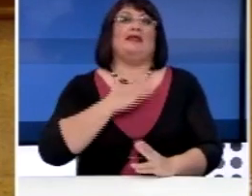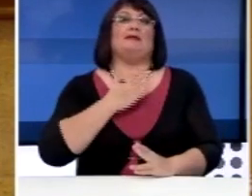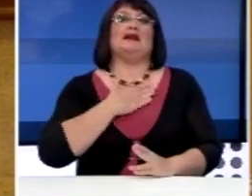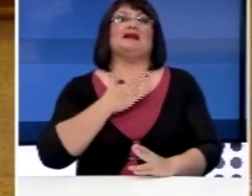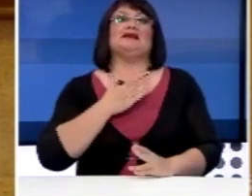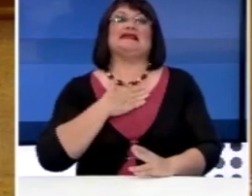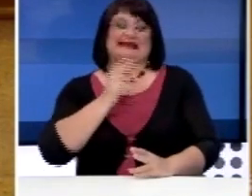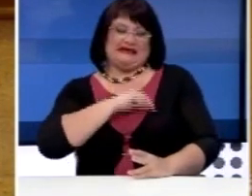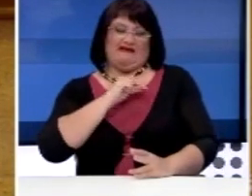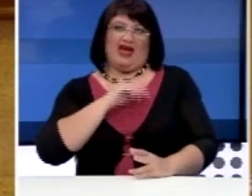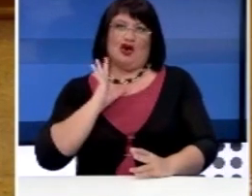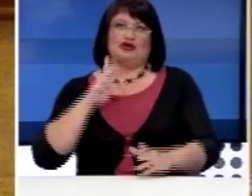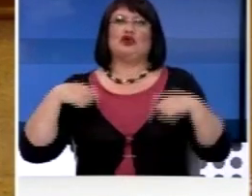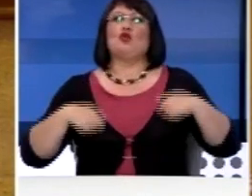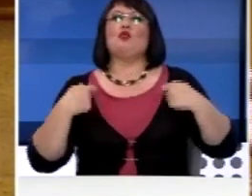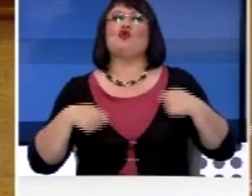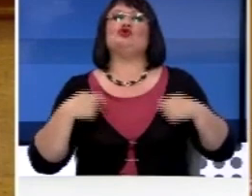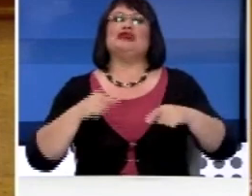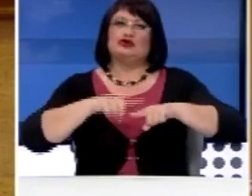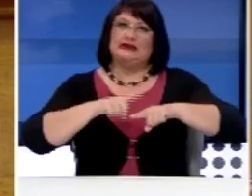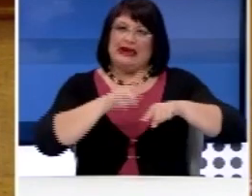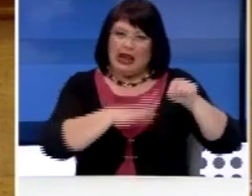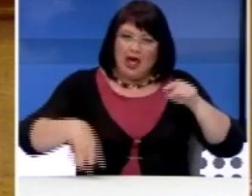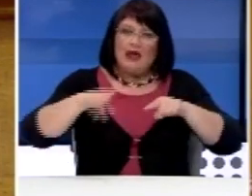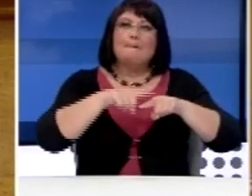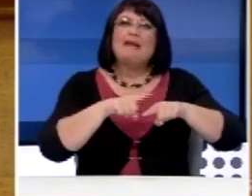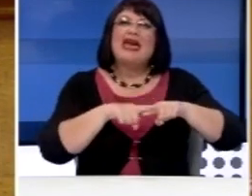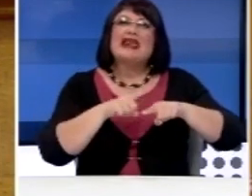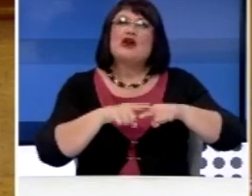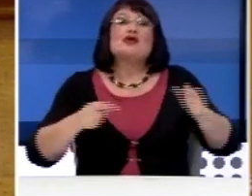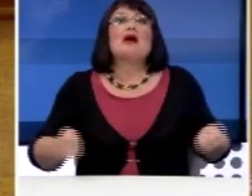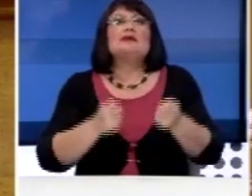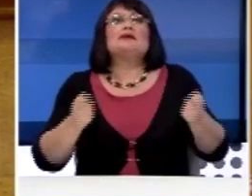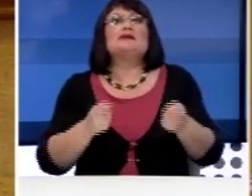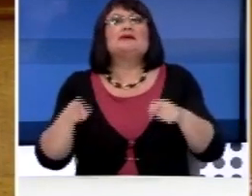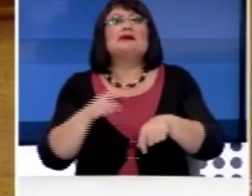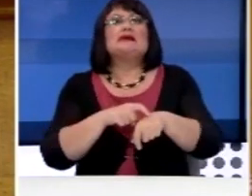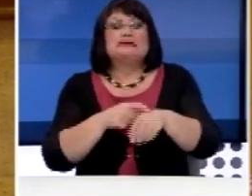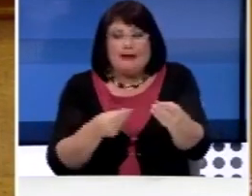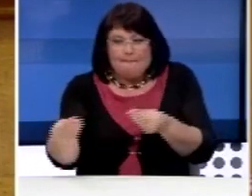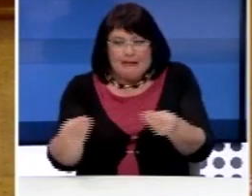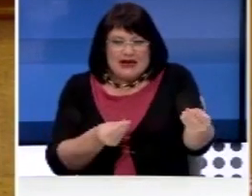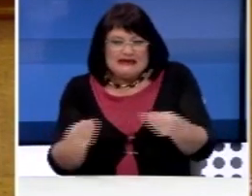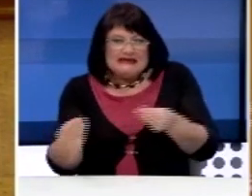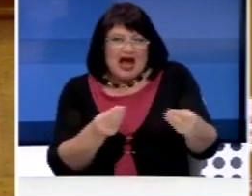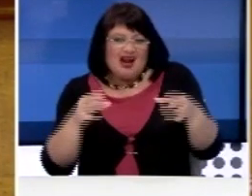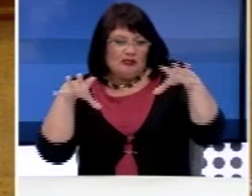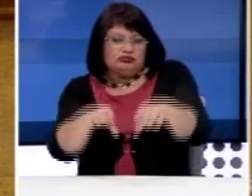και μόνο συμφερόντων, σε μια περιοχή όπου βρίσκεται σε εξέλιξη ένα μεγάλο παζάρι ιμπεριαλιστικό